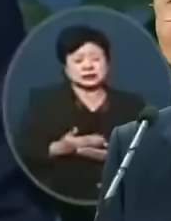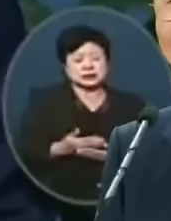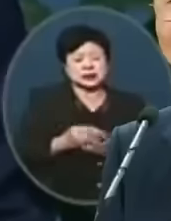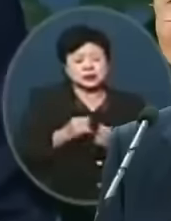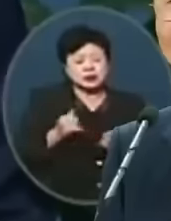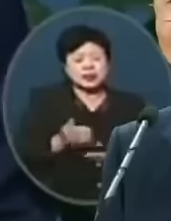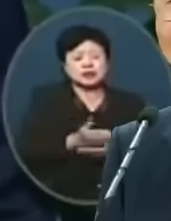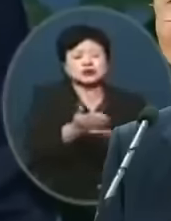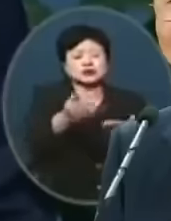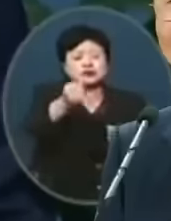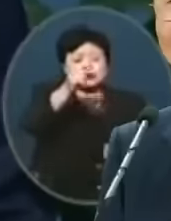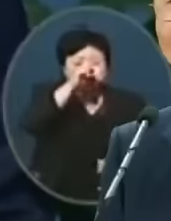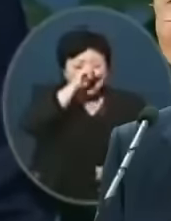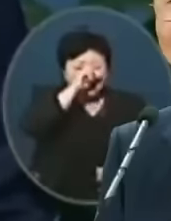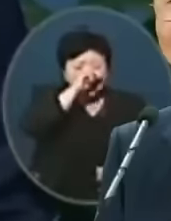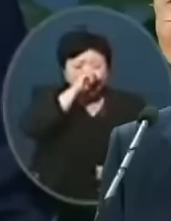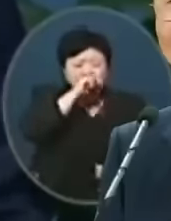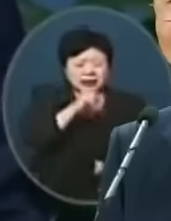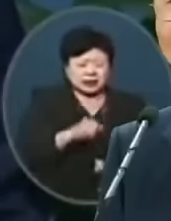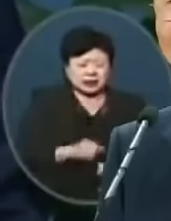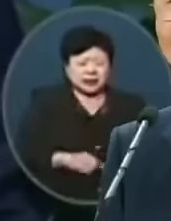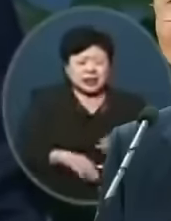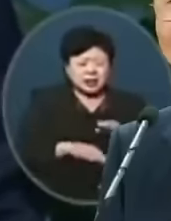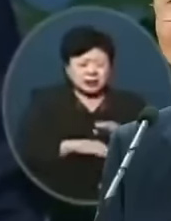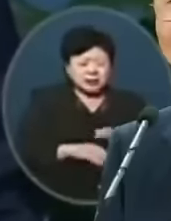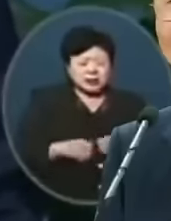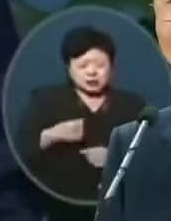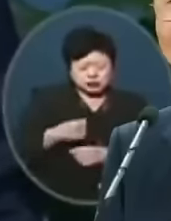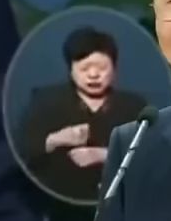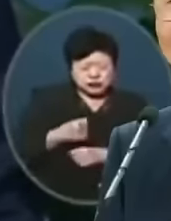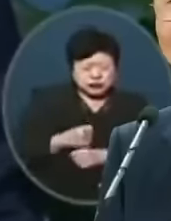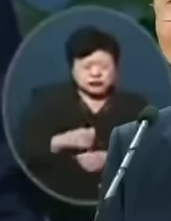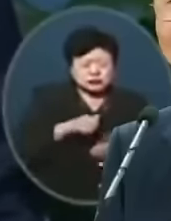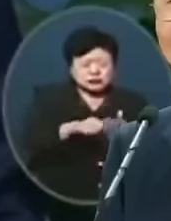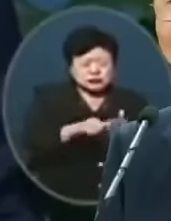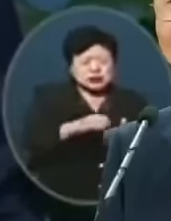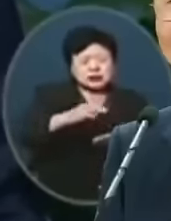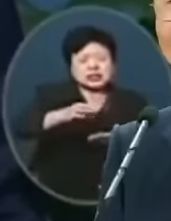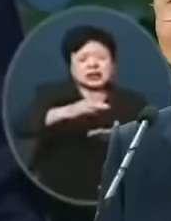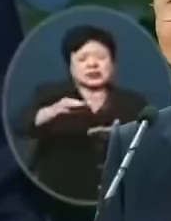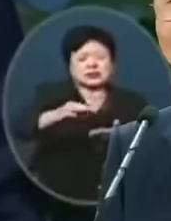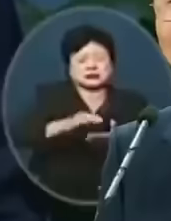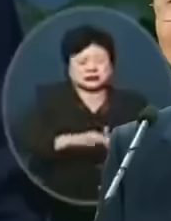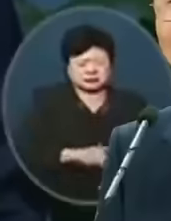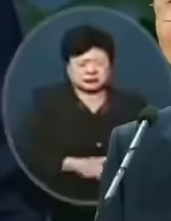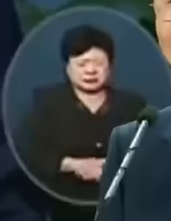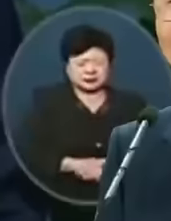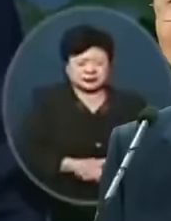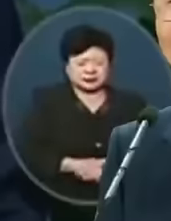국민들에게 나누어주면 좋지만 거의 다 그 병력을 증강시키는 데 사용한 것은 틀림없습니다.